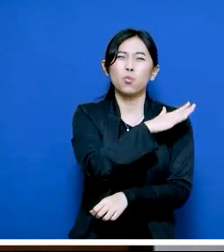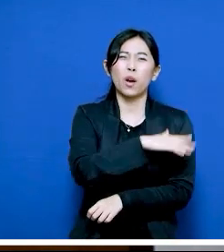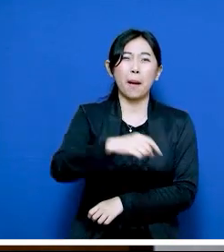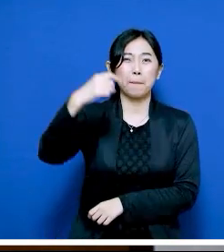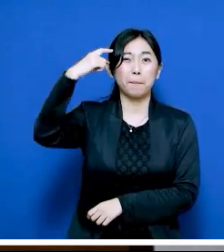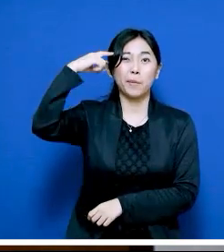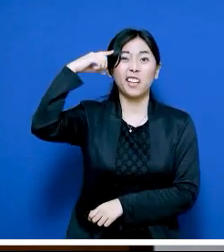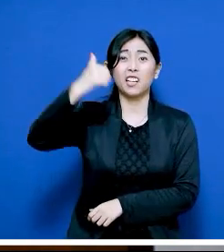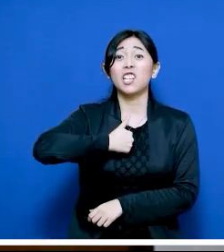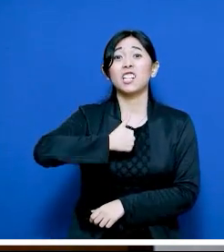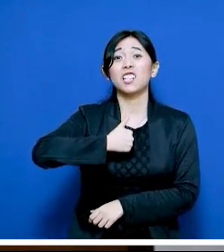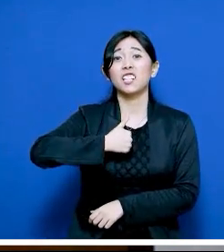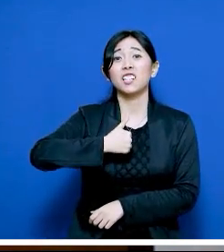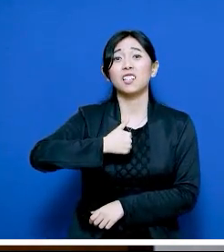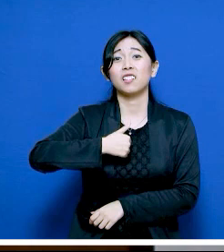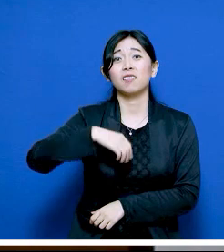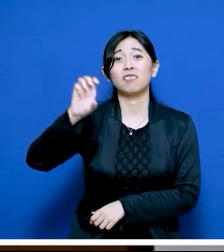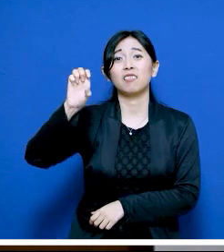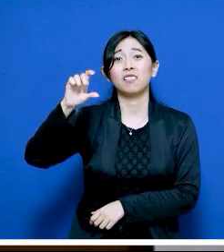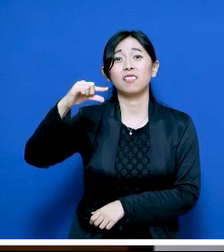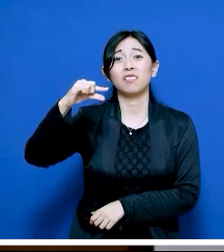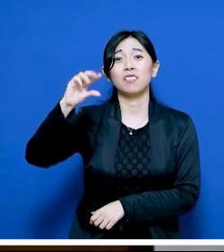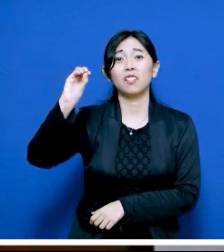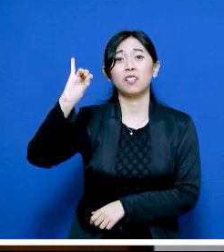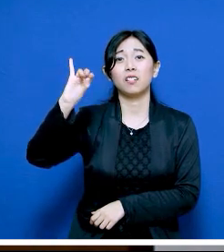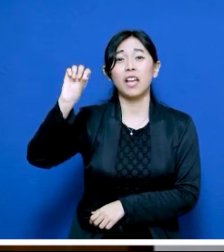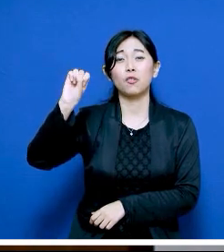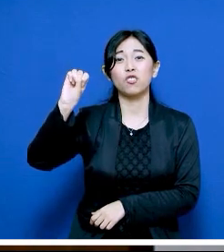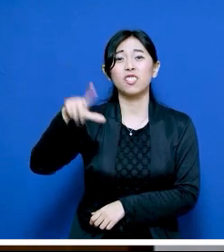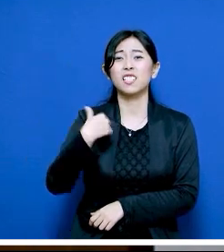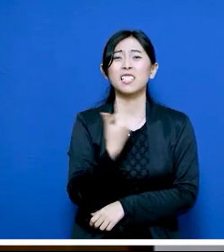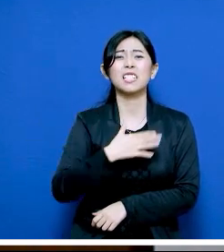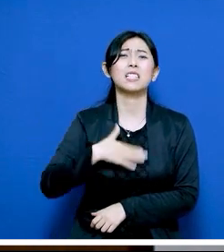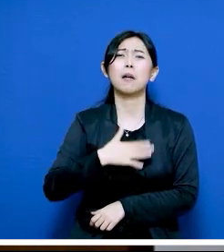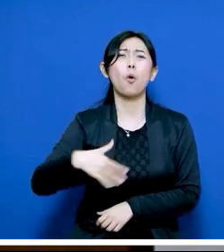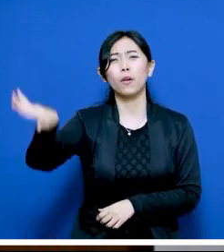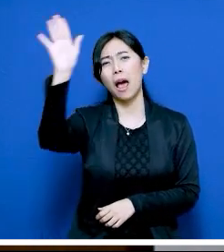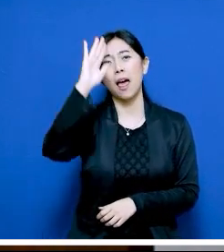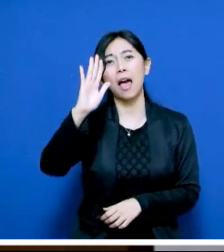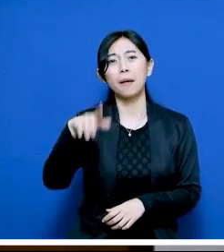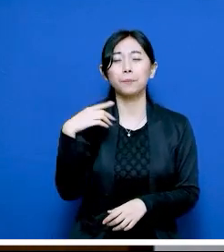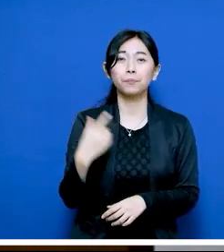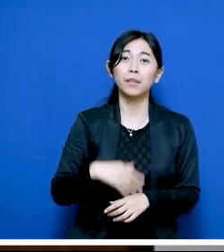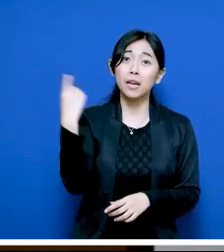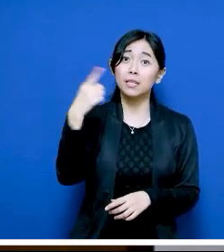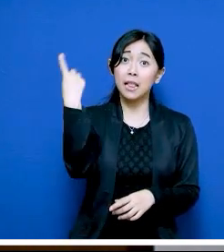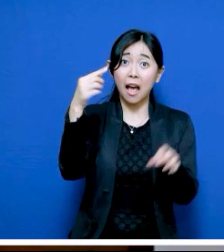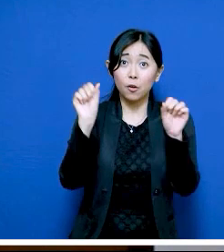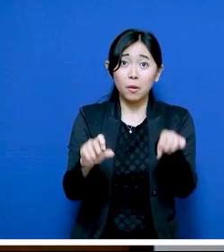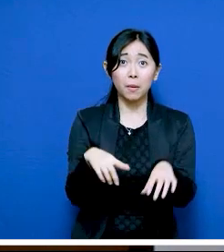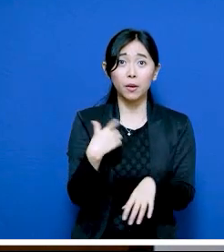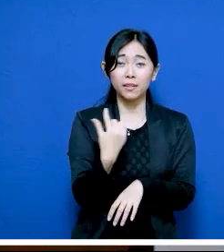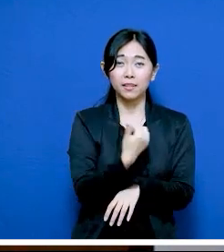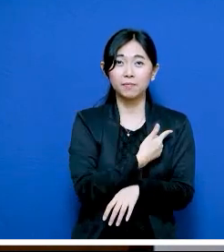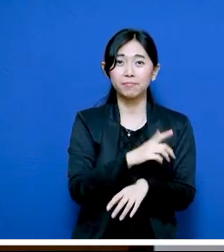keegoisan. Kita mohon supaya Allah yang senantiasa memampukan